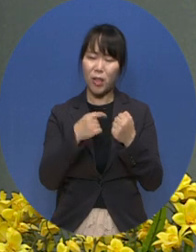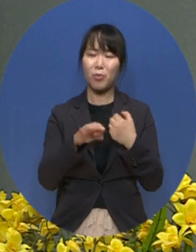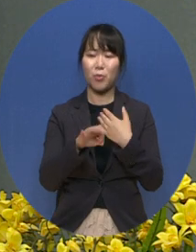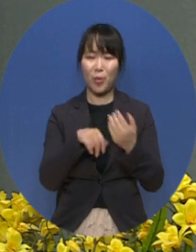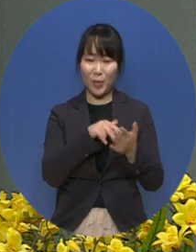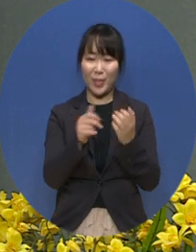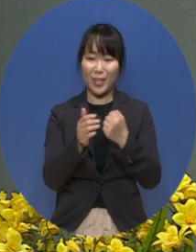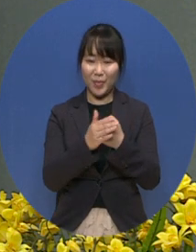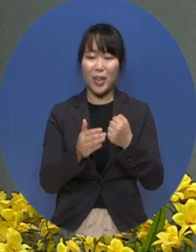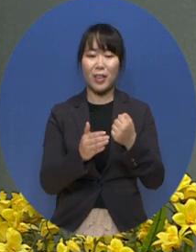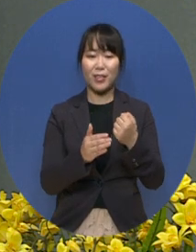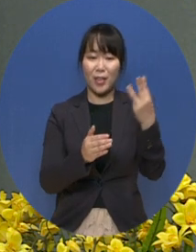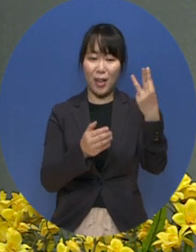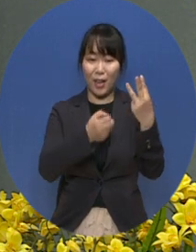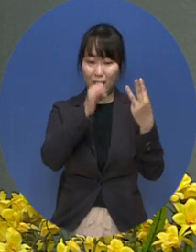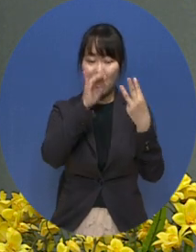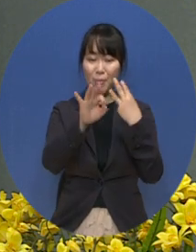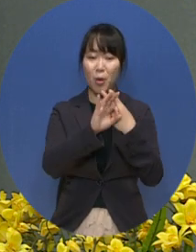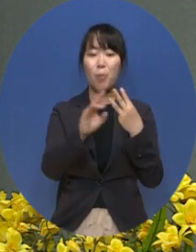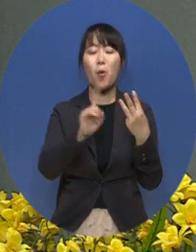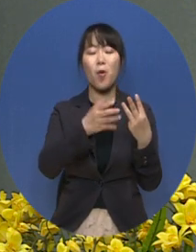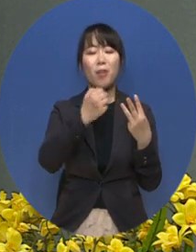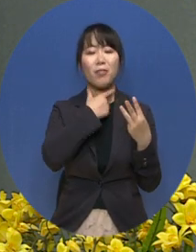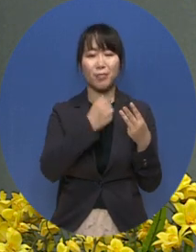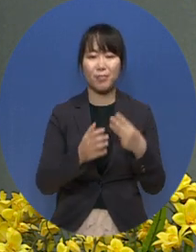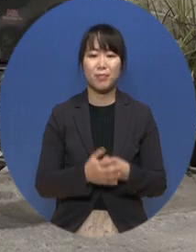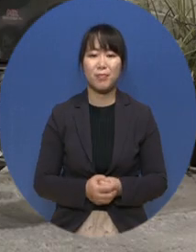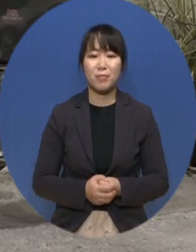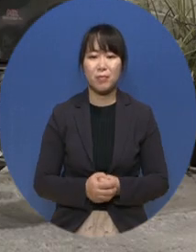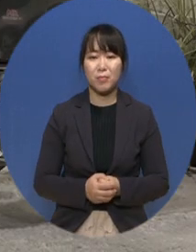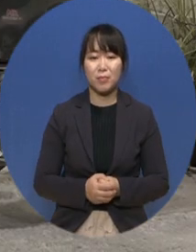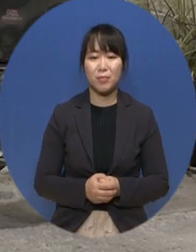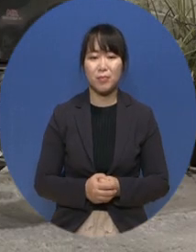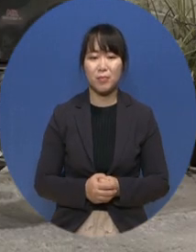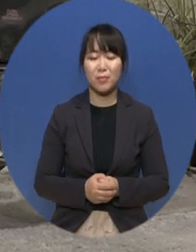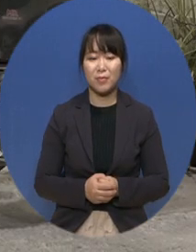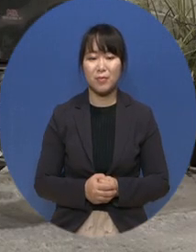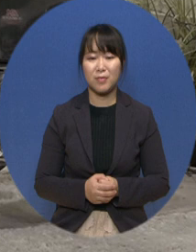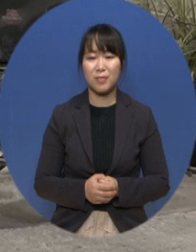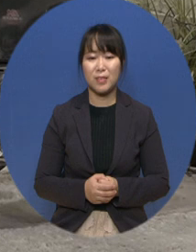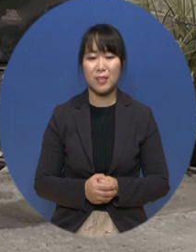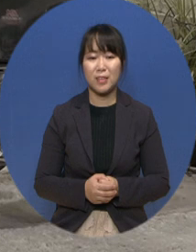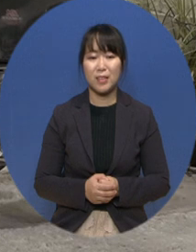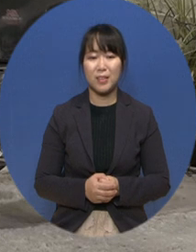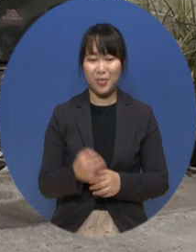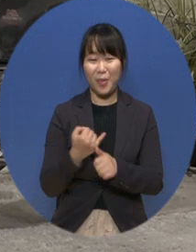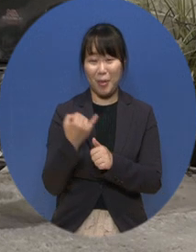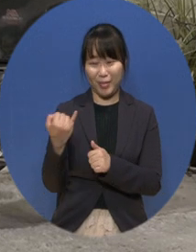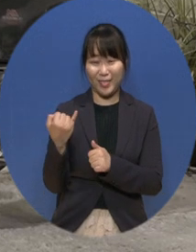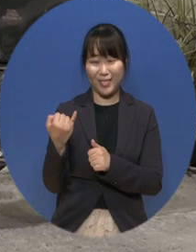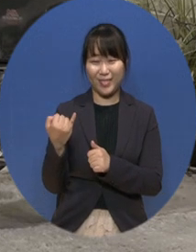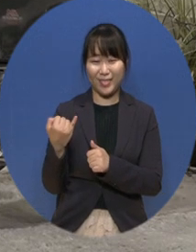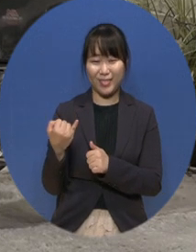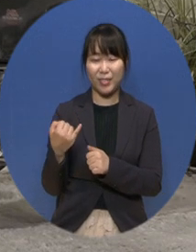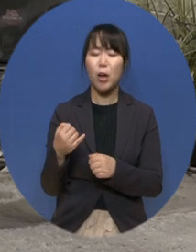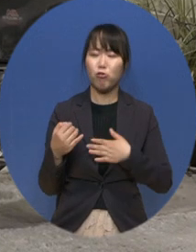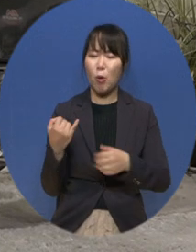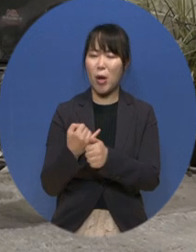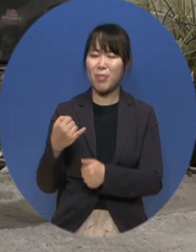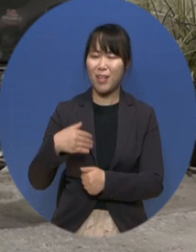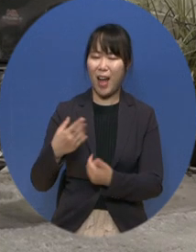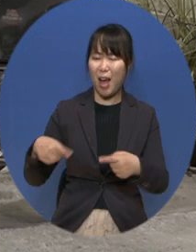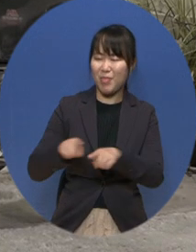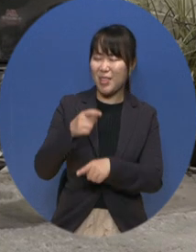3가지를 가지고 간다 그러면 어떤 걸 가지고 하시겠어요 왼쪽이 아 아 아 됐고 인식도 롬 우린 서로